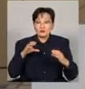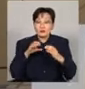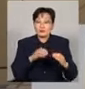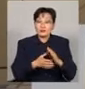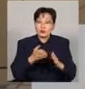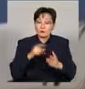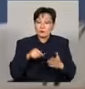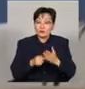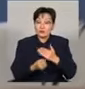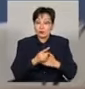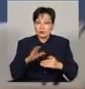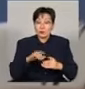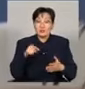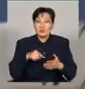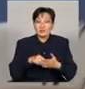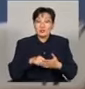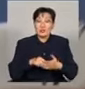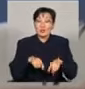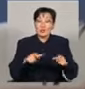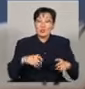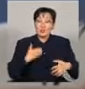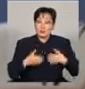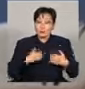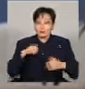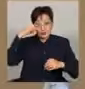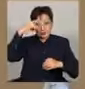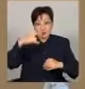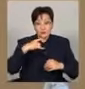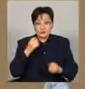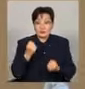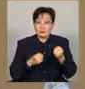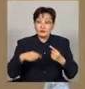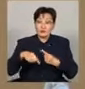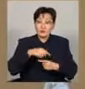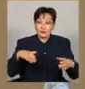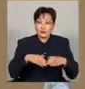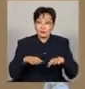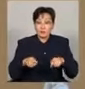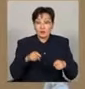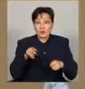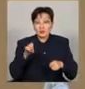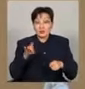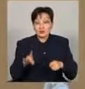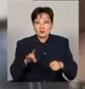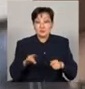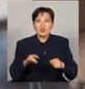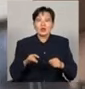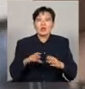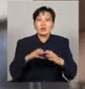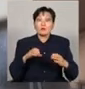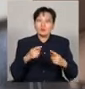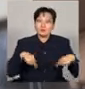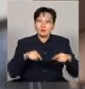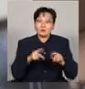мәселесін туындатпай ма деген сұрақ халықты алаңдатты. Қазақстан авто бизнес қауымдастығының өкілі Анар Мақашева автосалондар ай